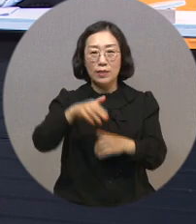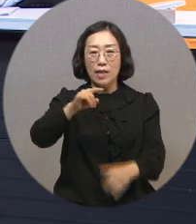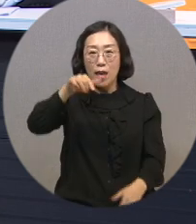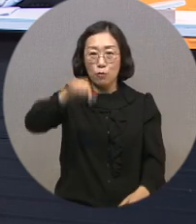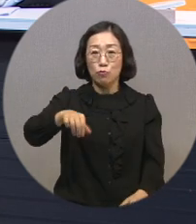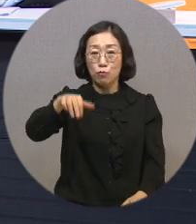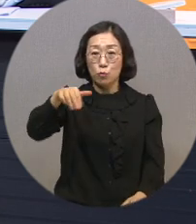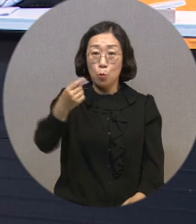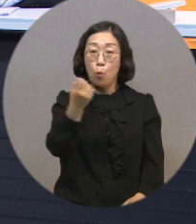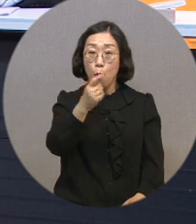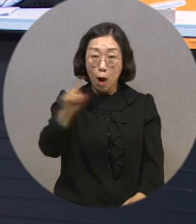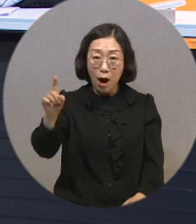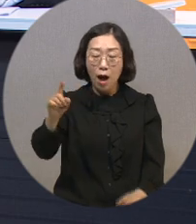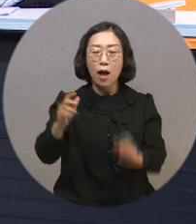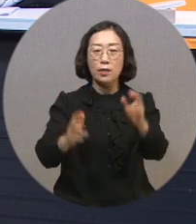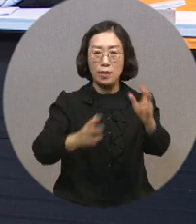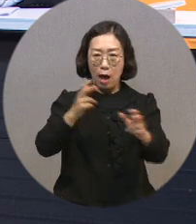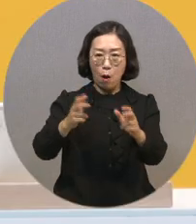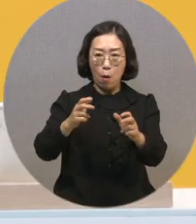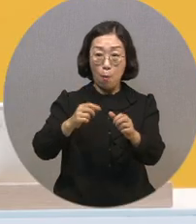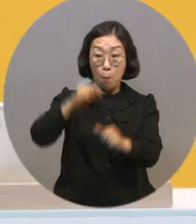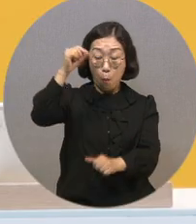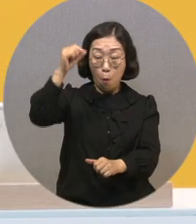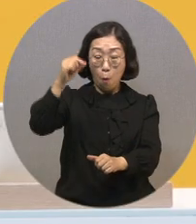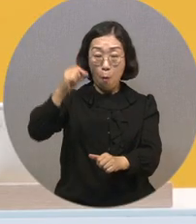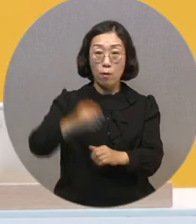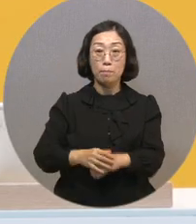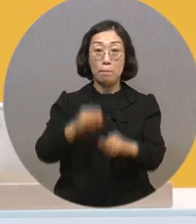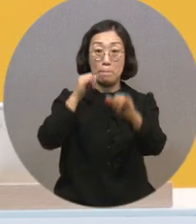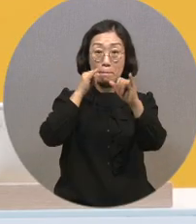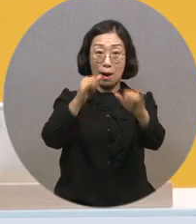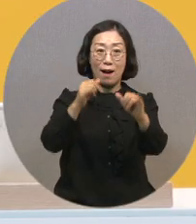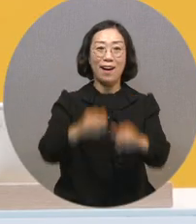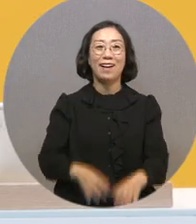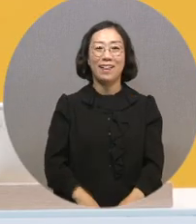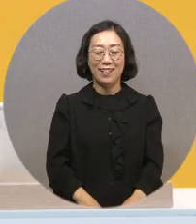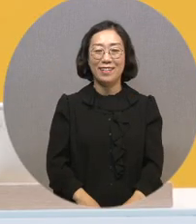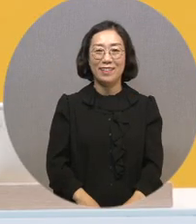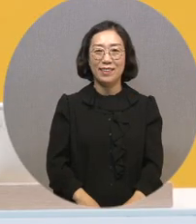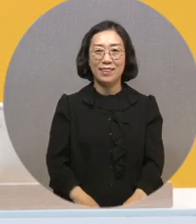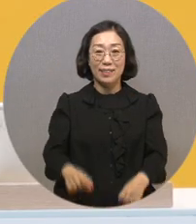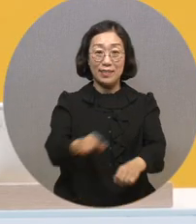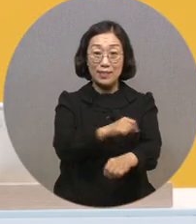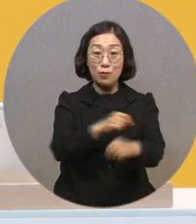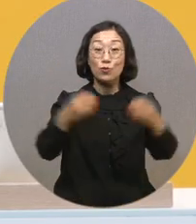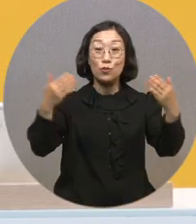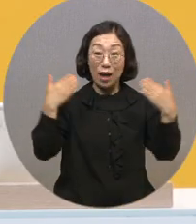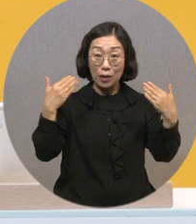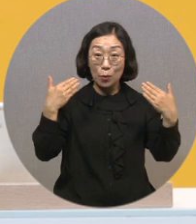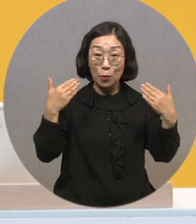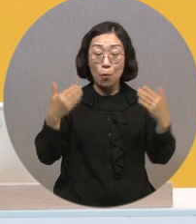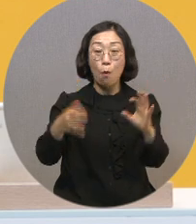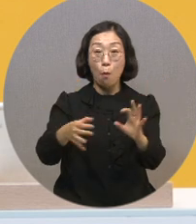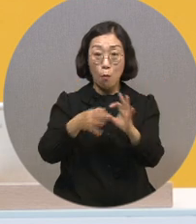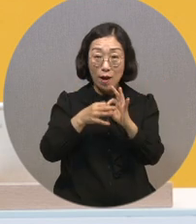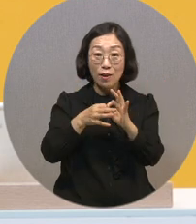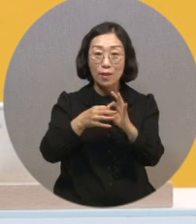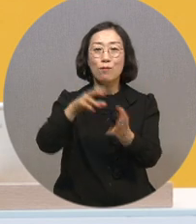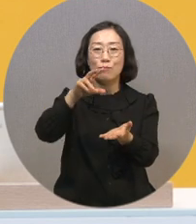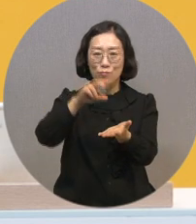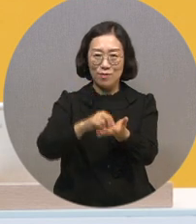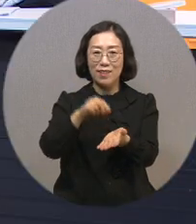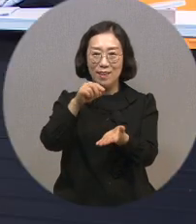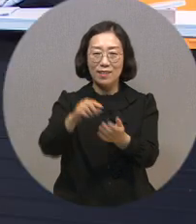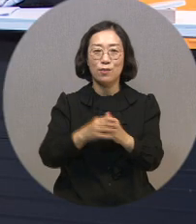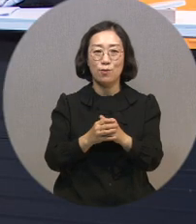아마 받게 됐는데 아마 질문한 요지도 아마 우리 특수학교 재구조화하고도 지금 굉장히